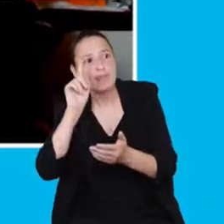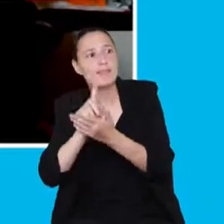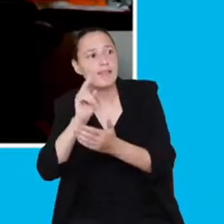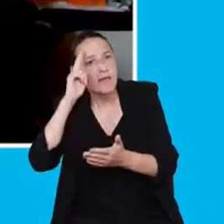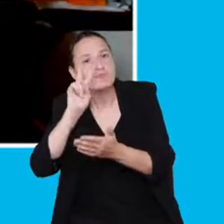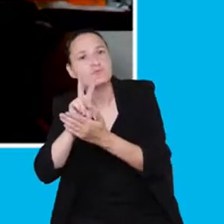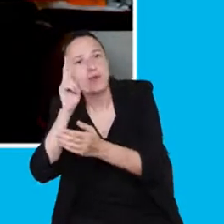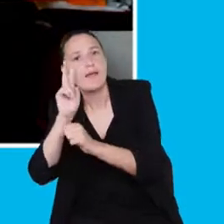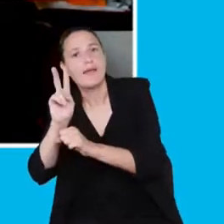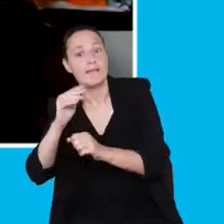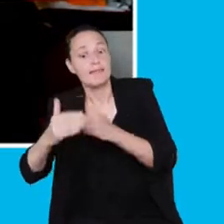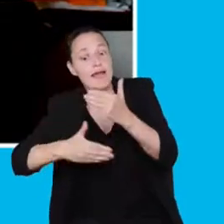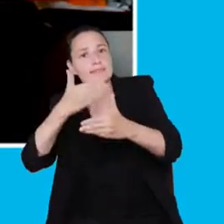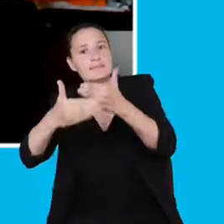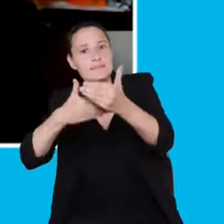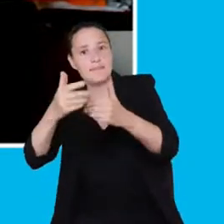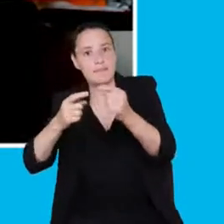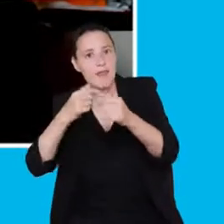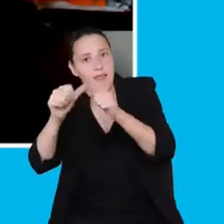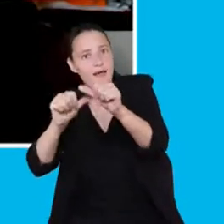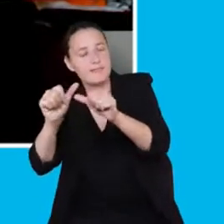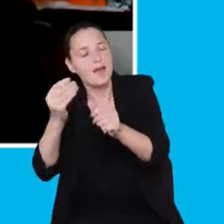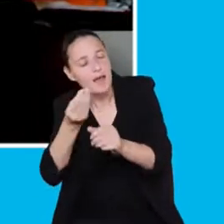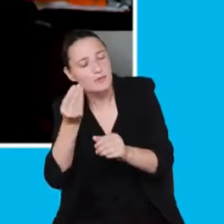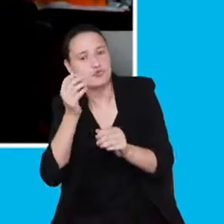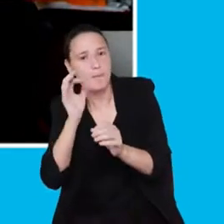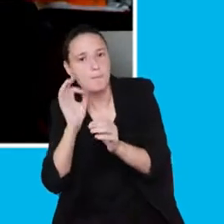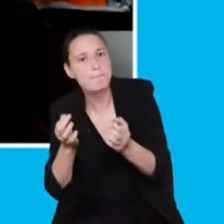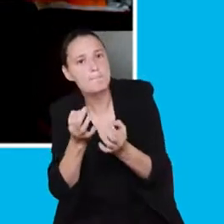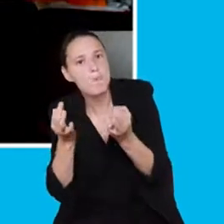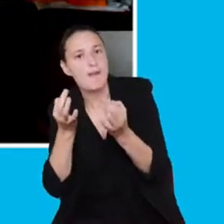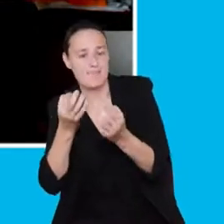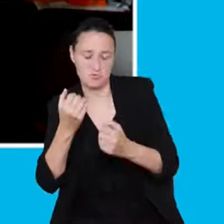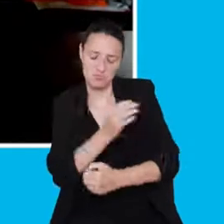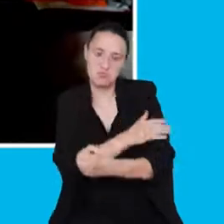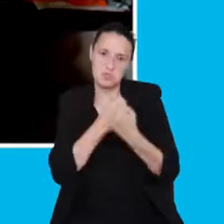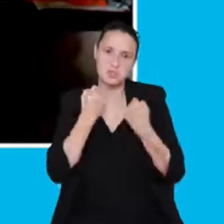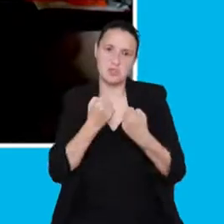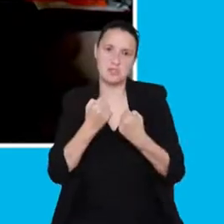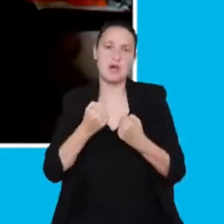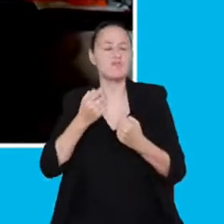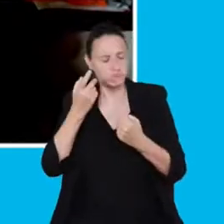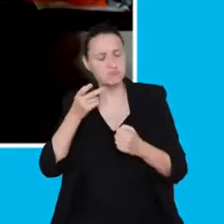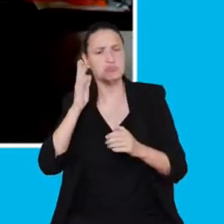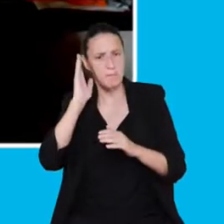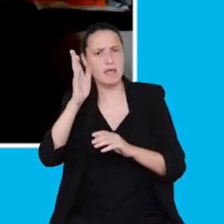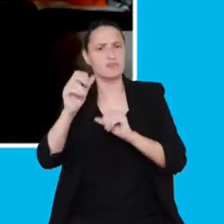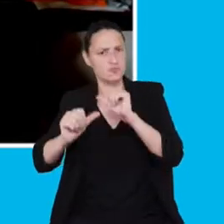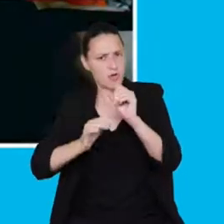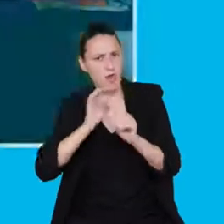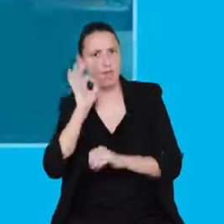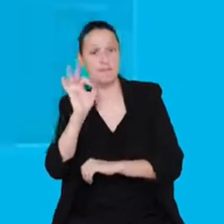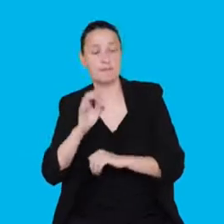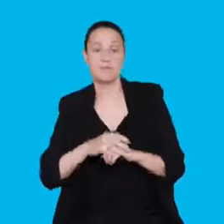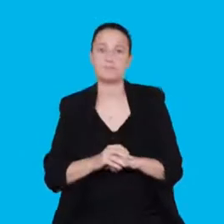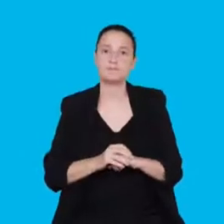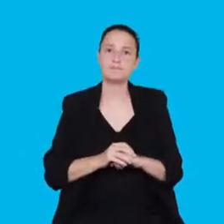następnych dziesięcioleciach jest bardzo silna i ona jakby utrwala te postawy.